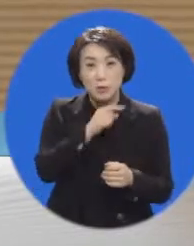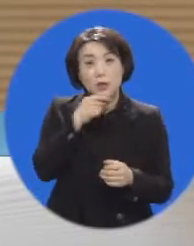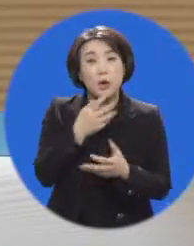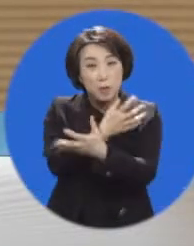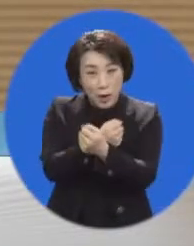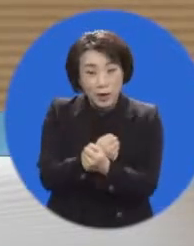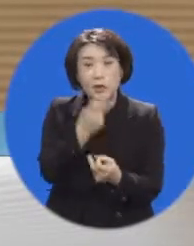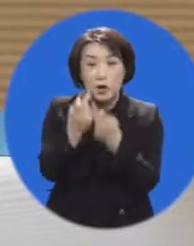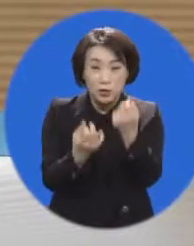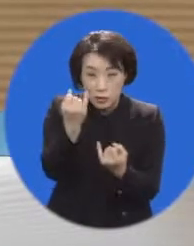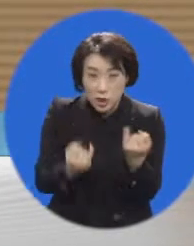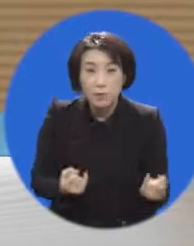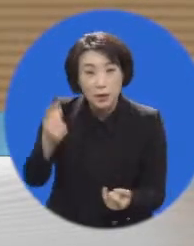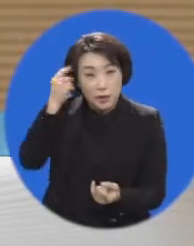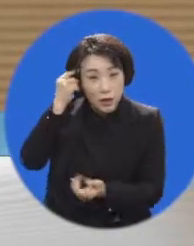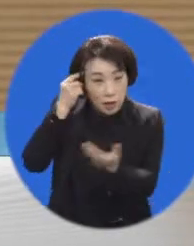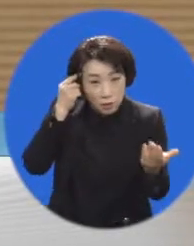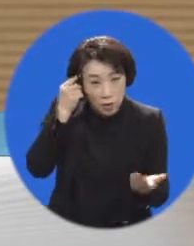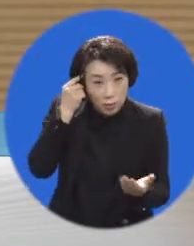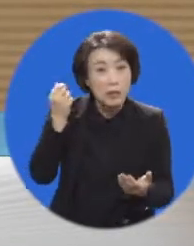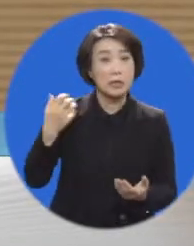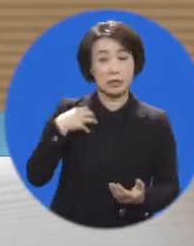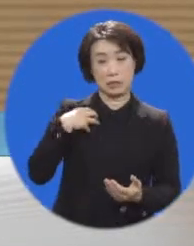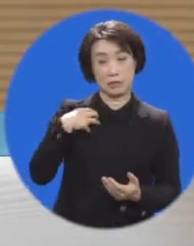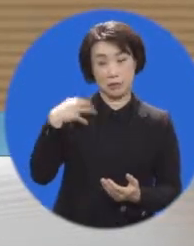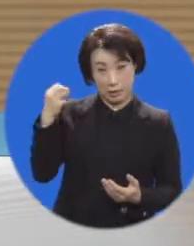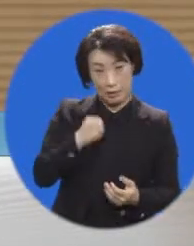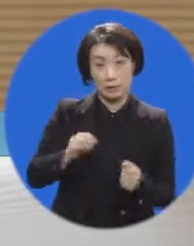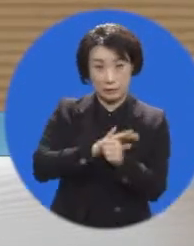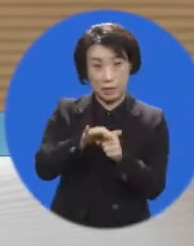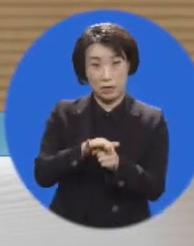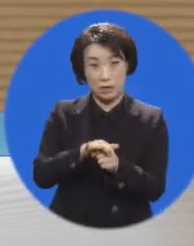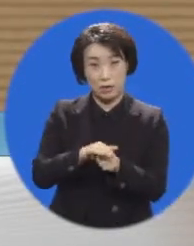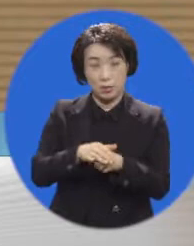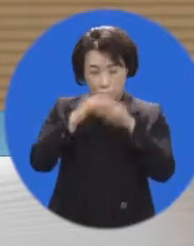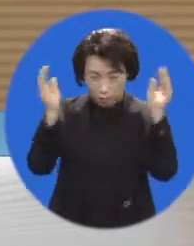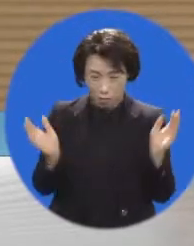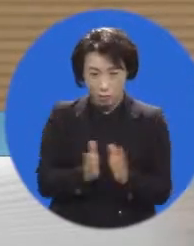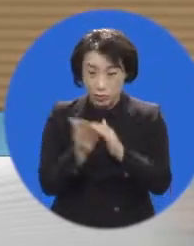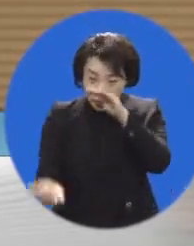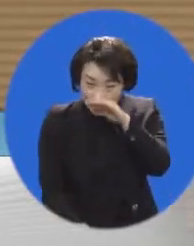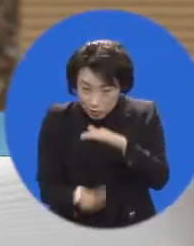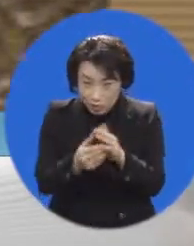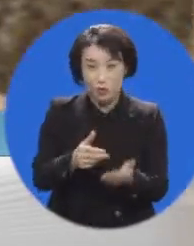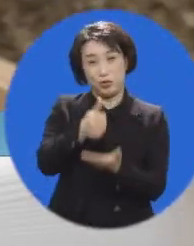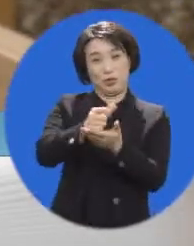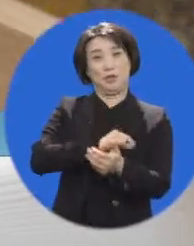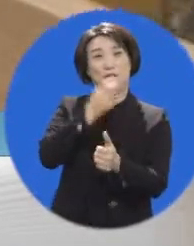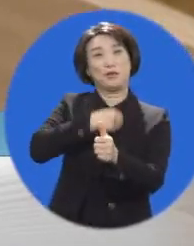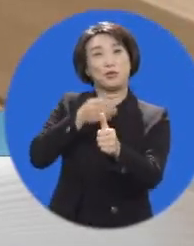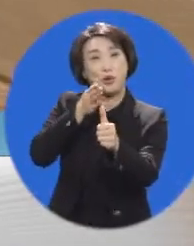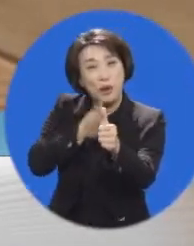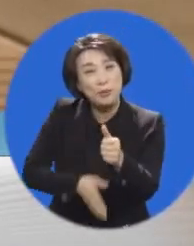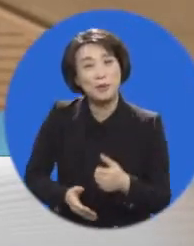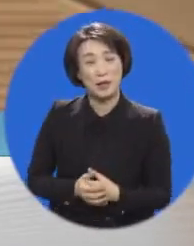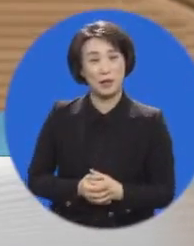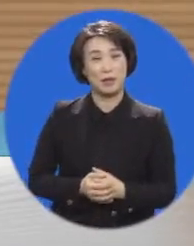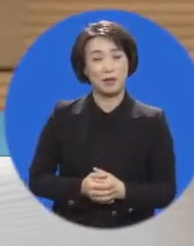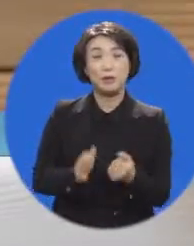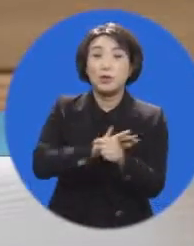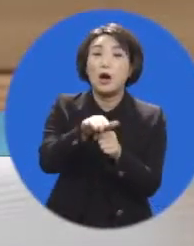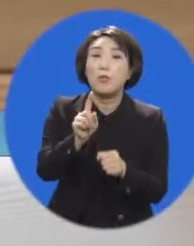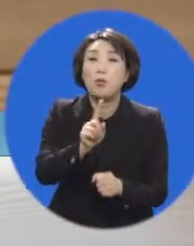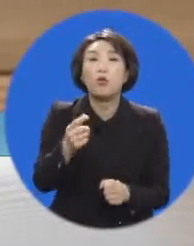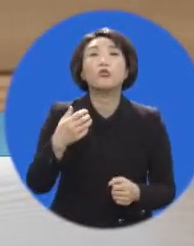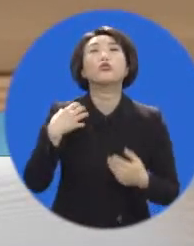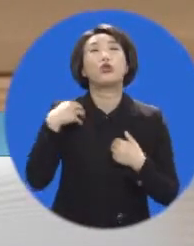맺은 형제의식이 책임있는 사랑으로 이루어지기를 주님의 이름으로 축원합니다. 사랑은